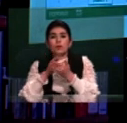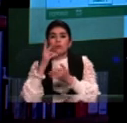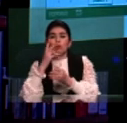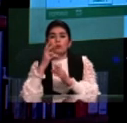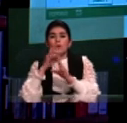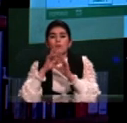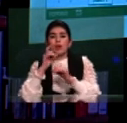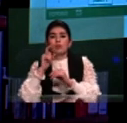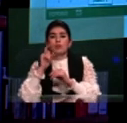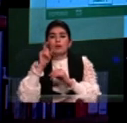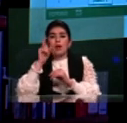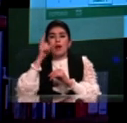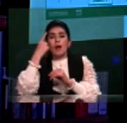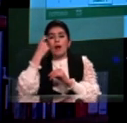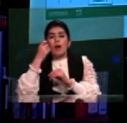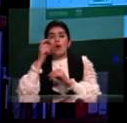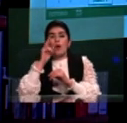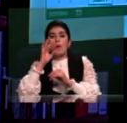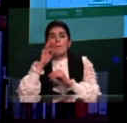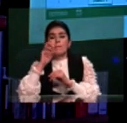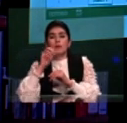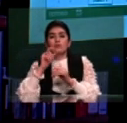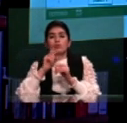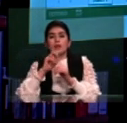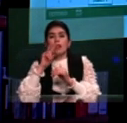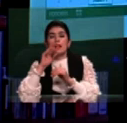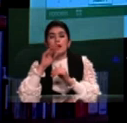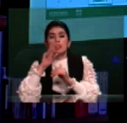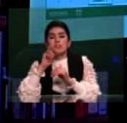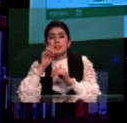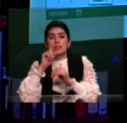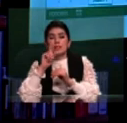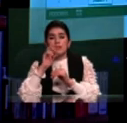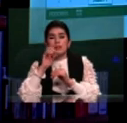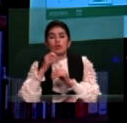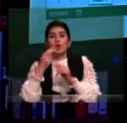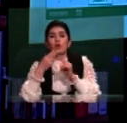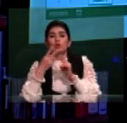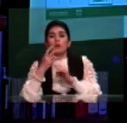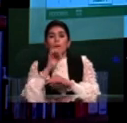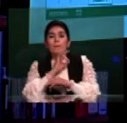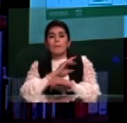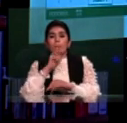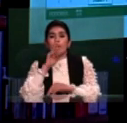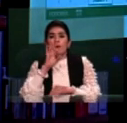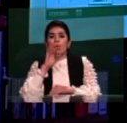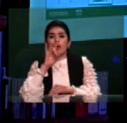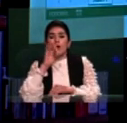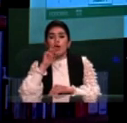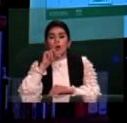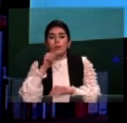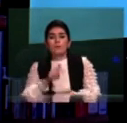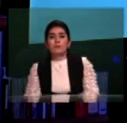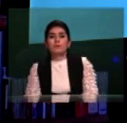выбрать команду «Снять защиту листа» во вкладке «Рецензирование», то есть использовать пароль.